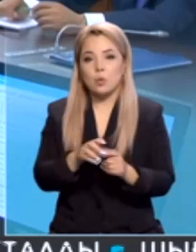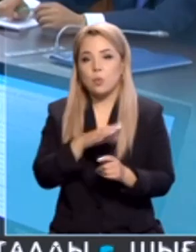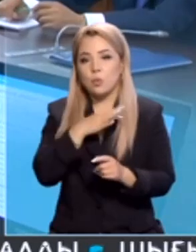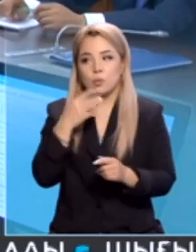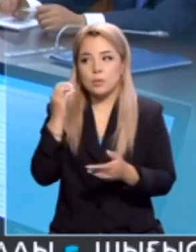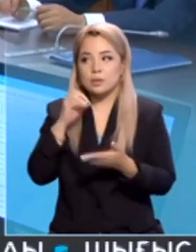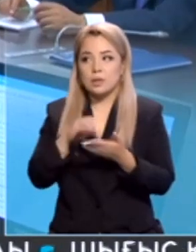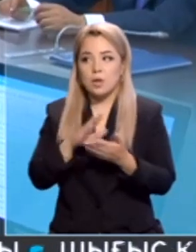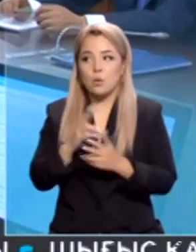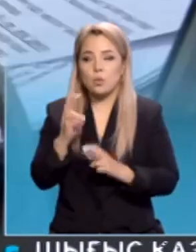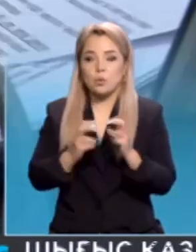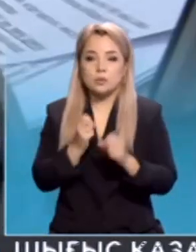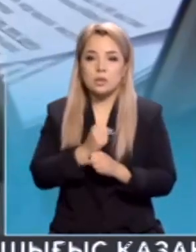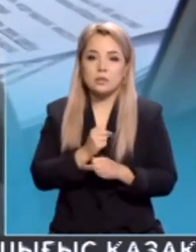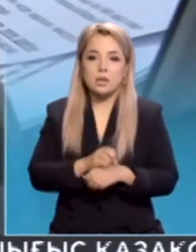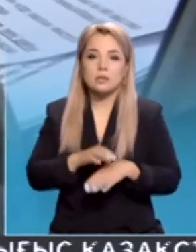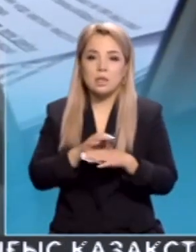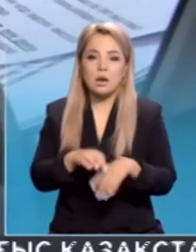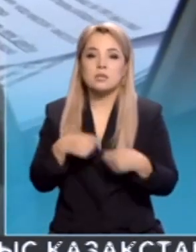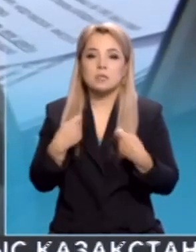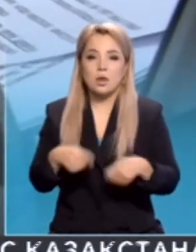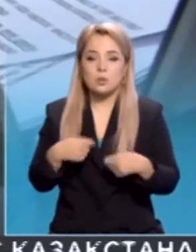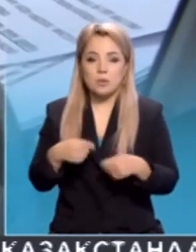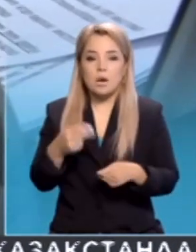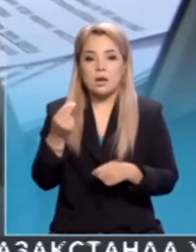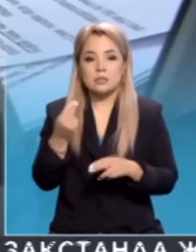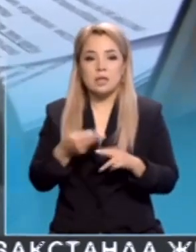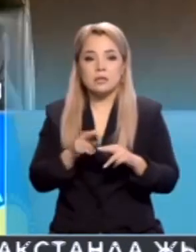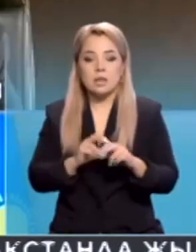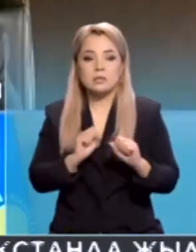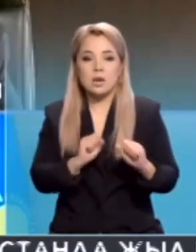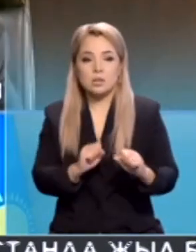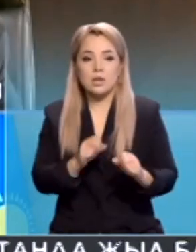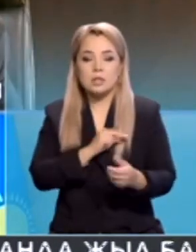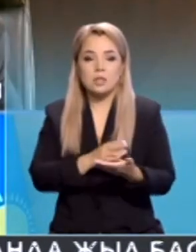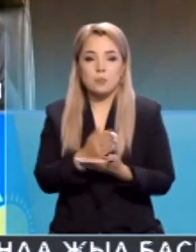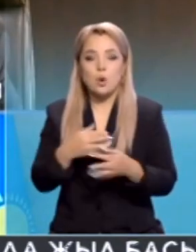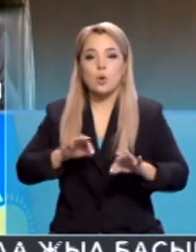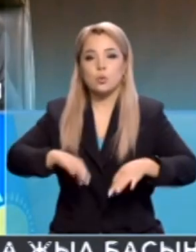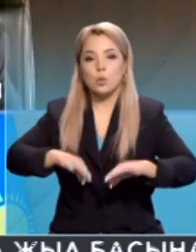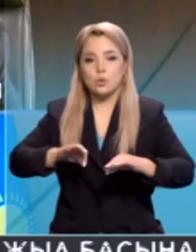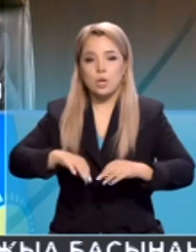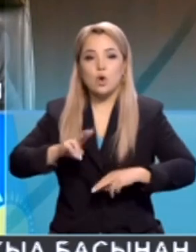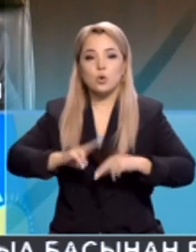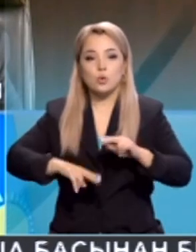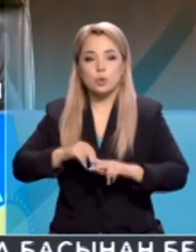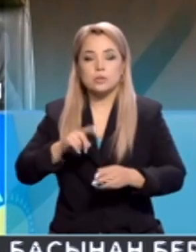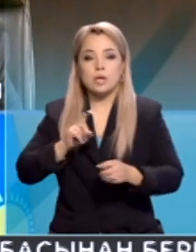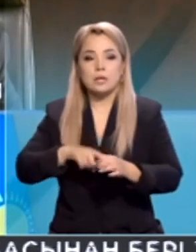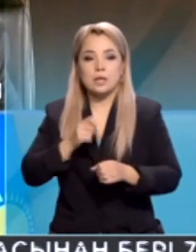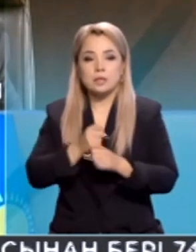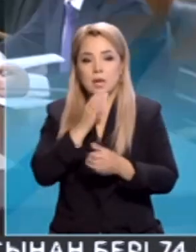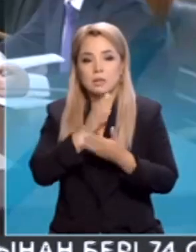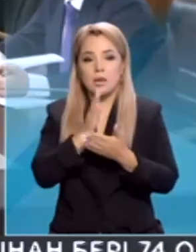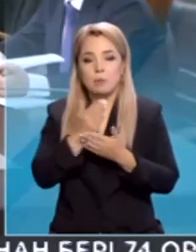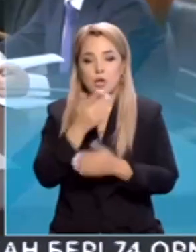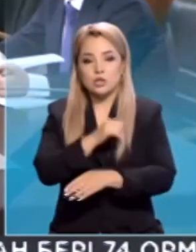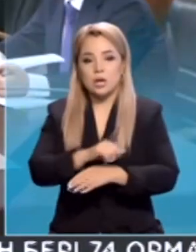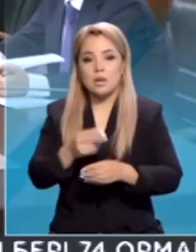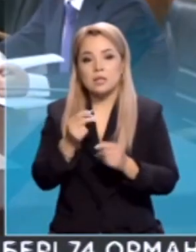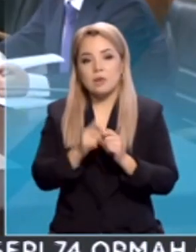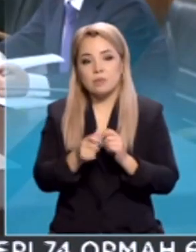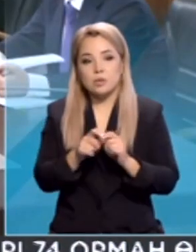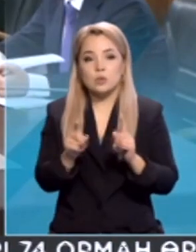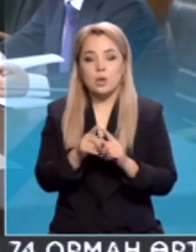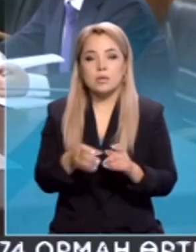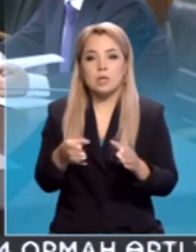өсімі өнеркәсіпте, саудада, қаржы және сақтандыру қызметінде, көлік пен құрылыста тіркеліп тұр. Үкімет басшысы Қазақстан шетелдік